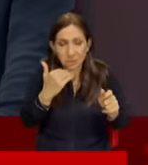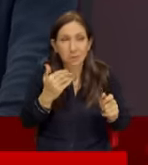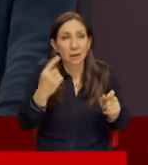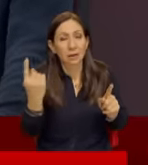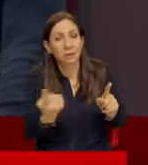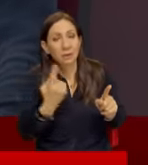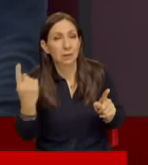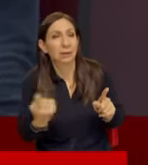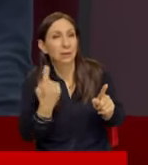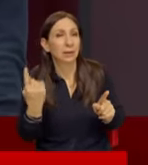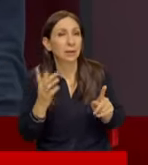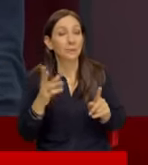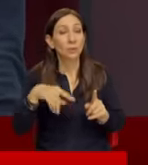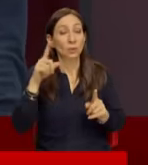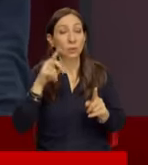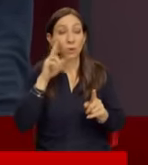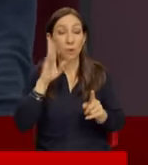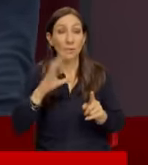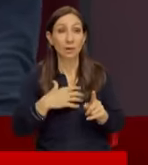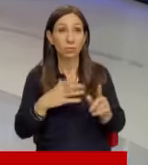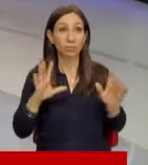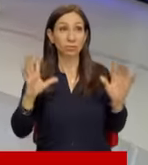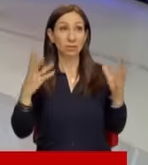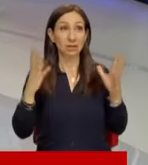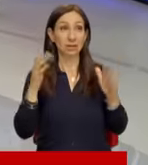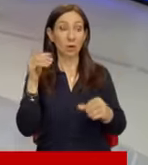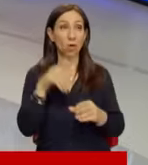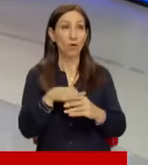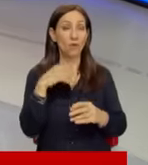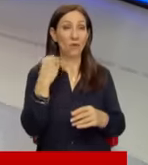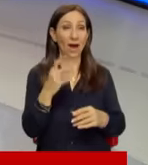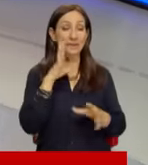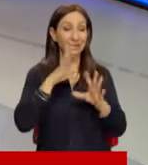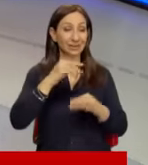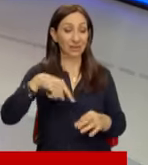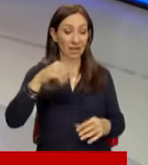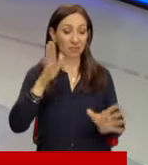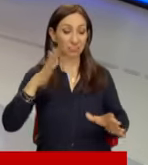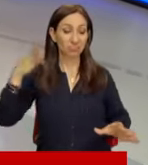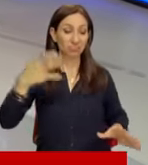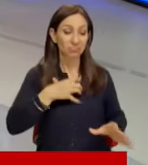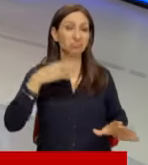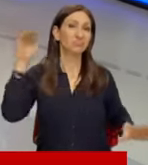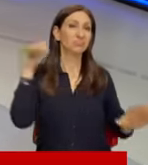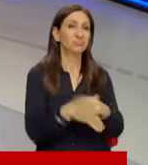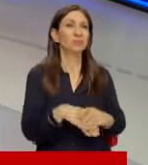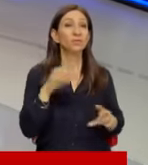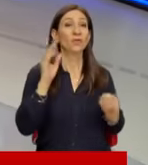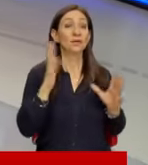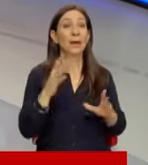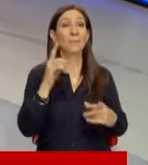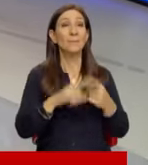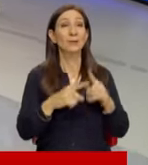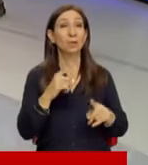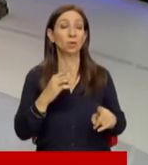girdap diyorum zaten. Günün sonunda patron çıldırdı, seçmen sandığa el koydu ve çoğu yerde de